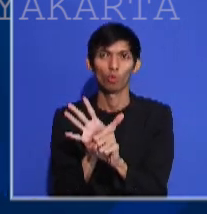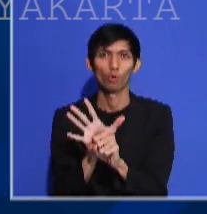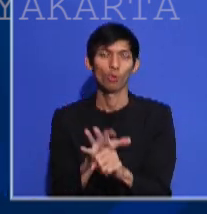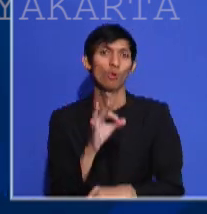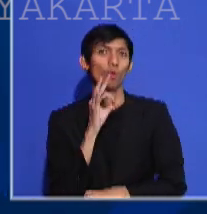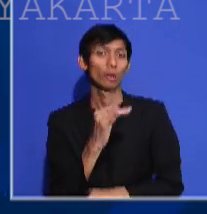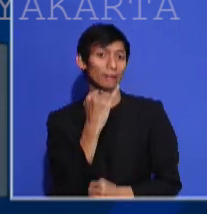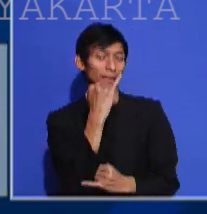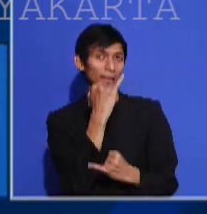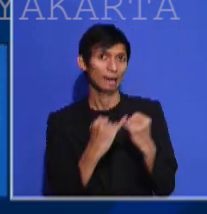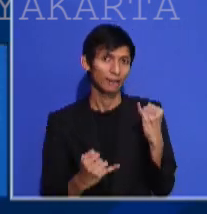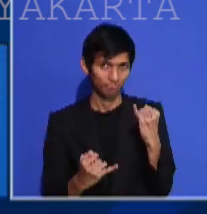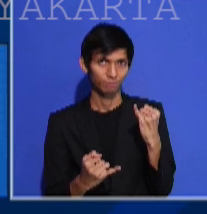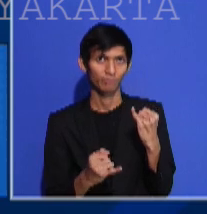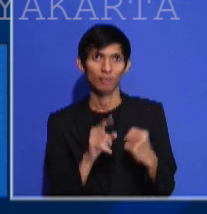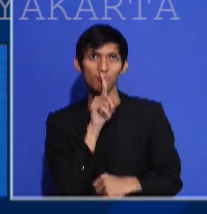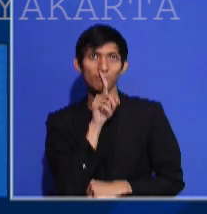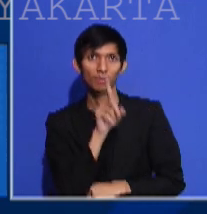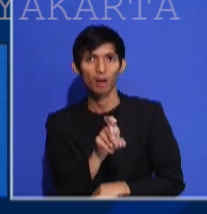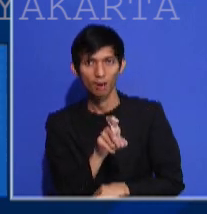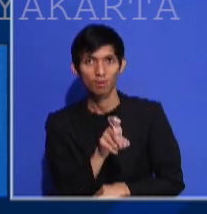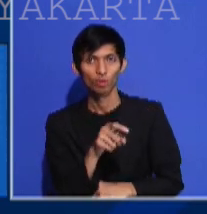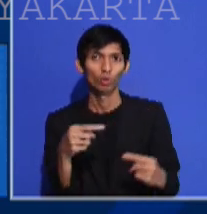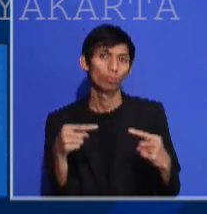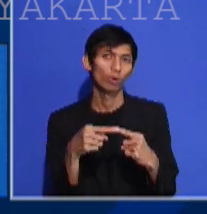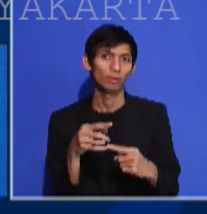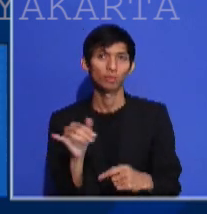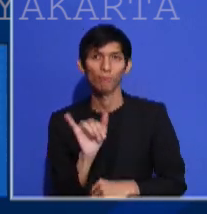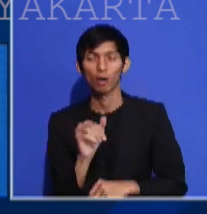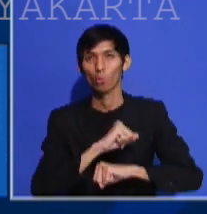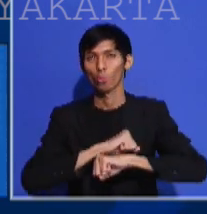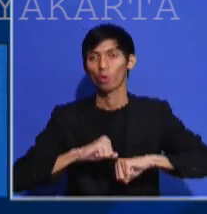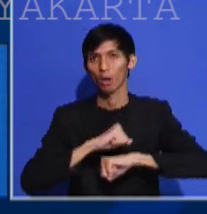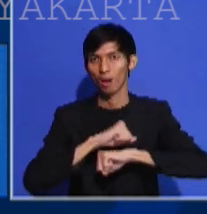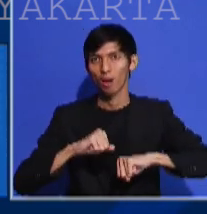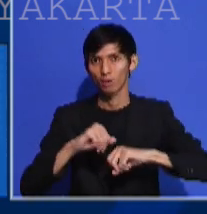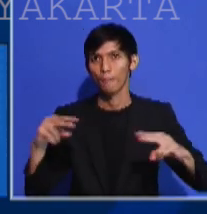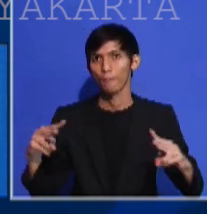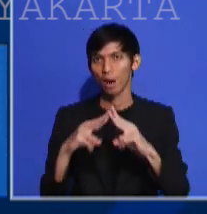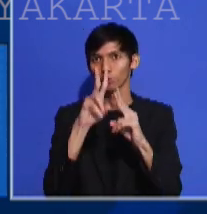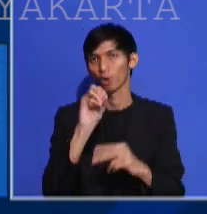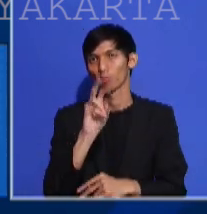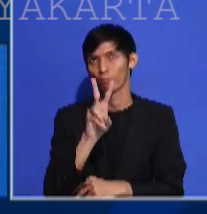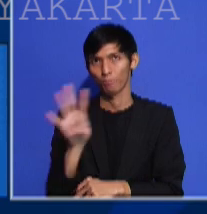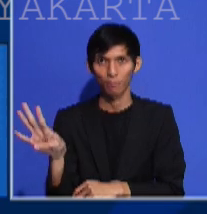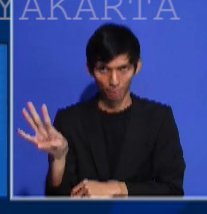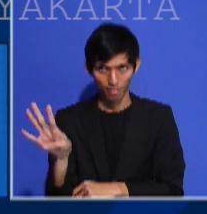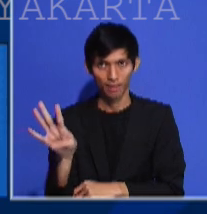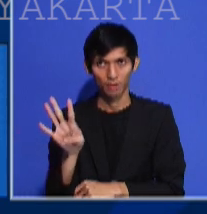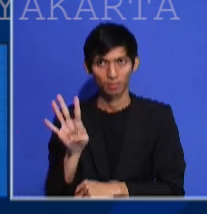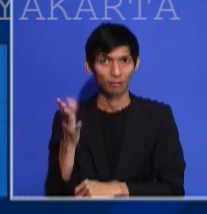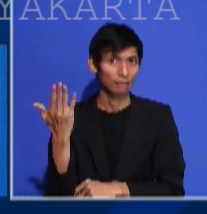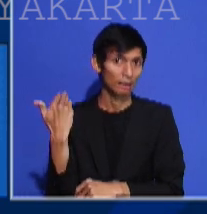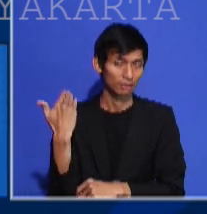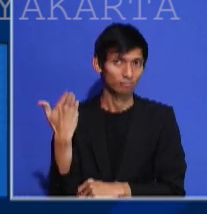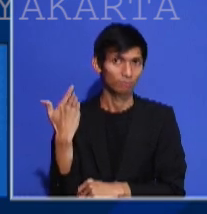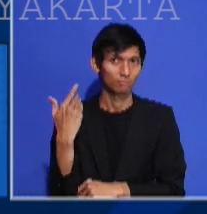pertanyaan dari e kami Konita berkaitan dengan paralimpiade Prancis 2024 karena tadi sudah dijelaskan sudah mulai